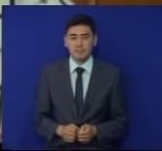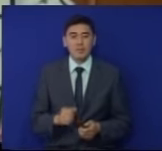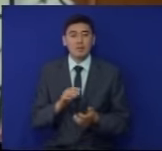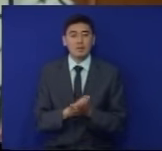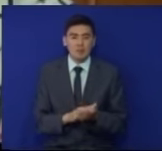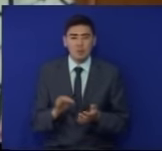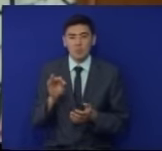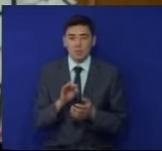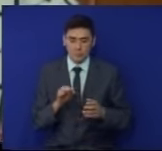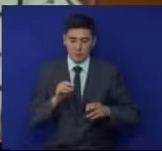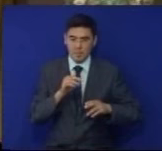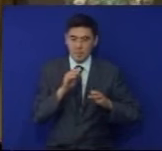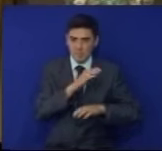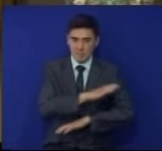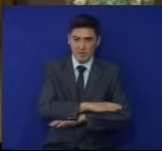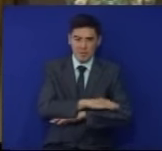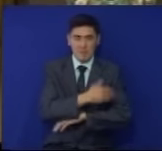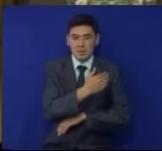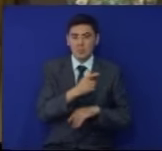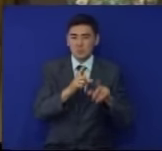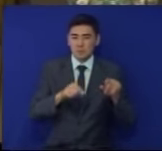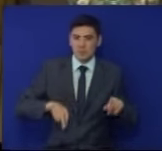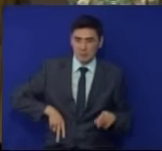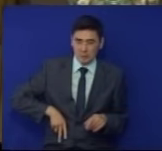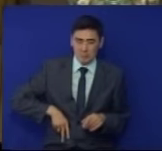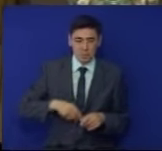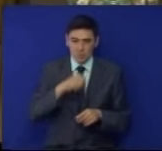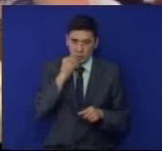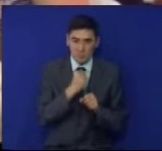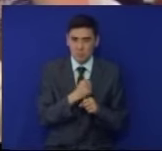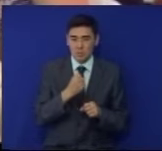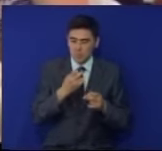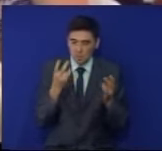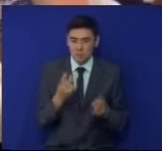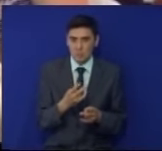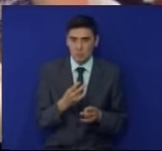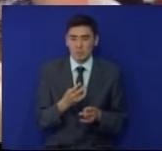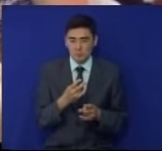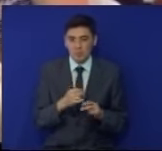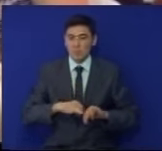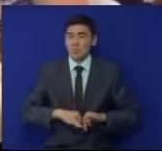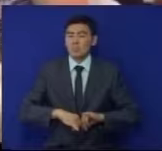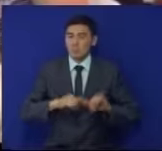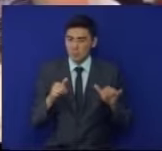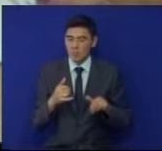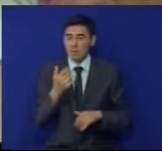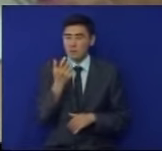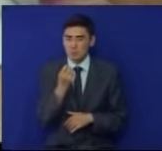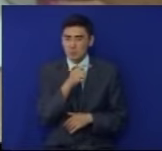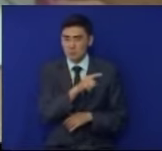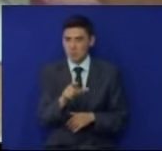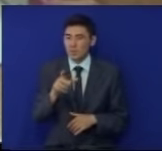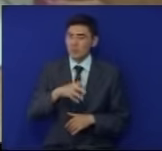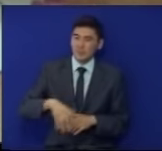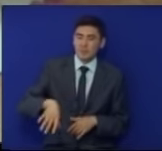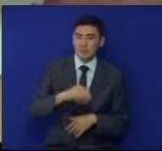о строгой дисциплинарной ответственности директоров школ, которые были задержаны по факту коррупционного правонарушения, а также постоянно проводить разъяснительные